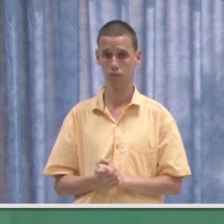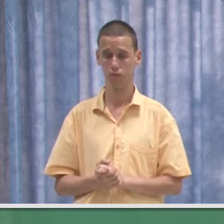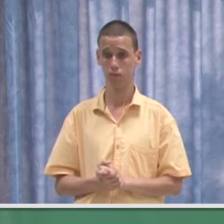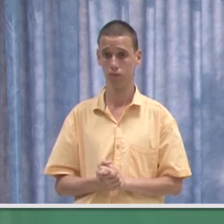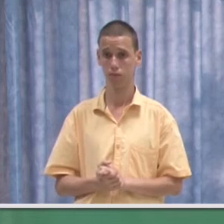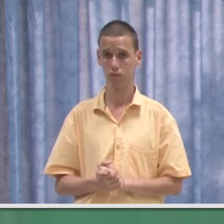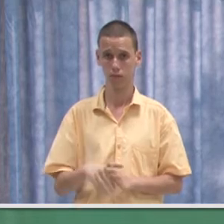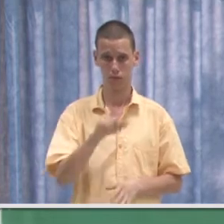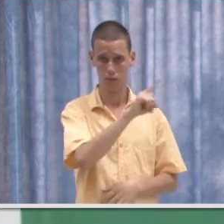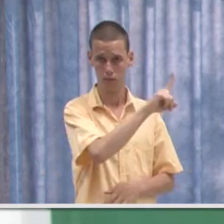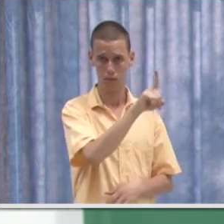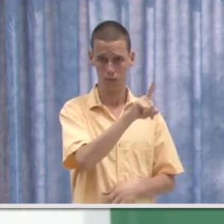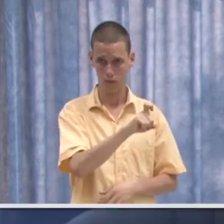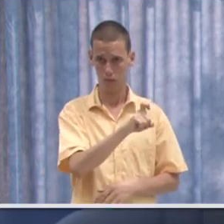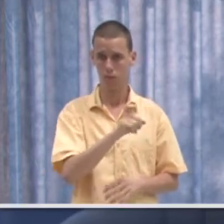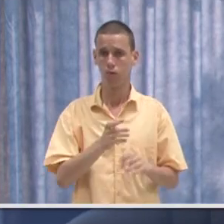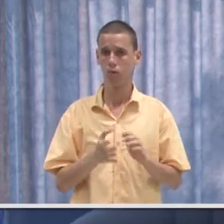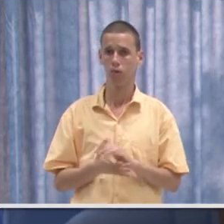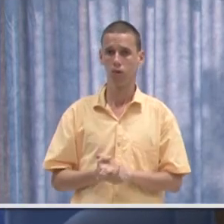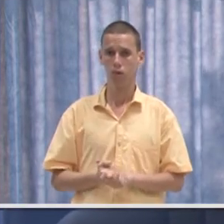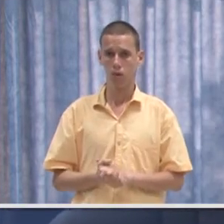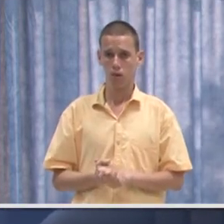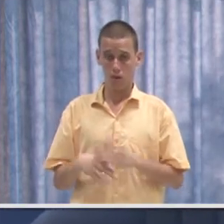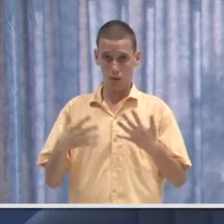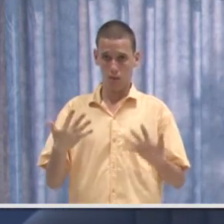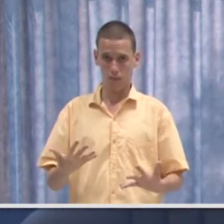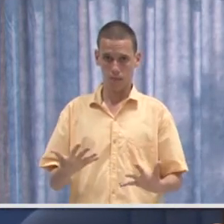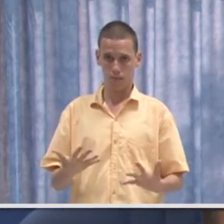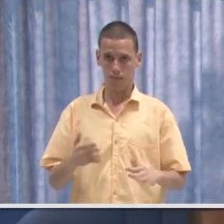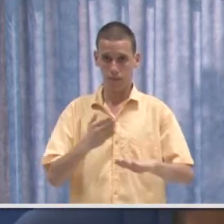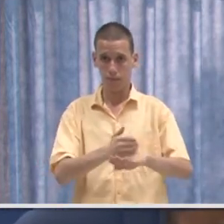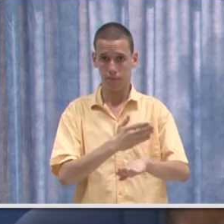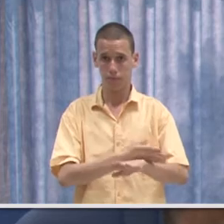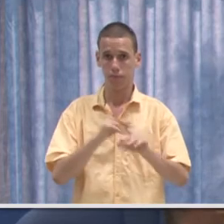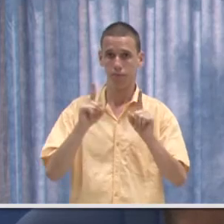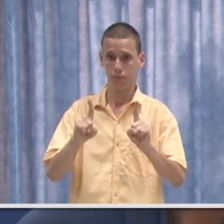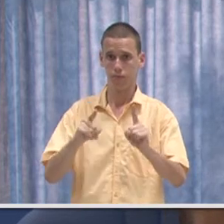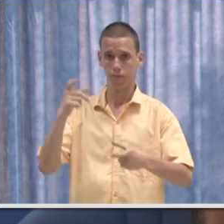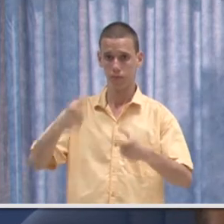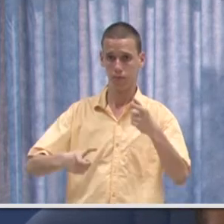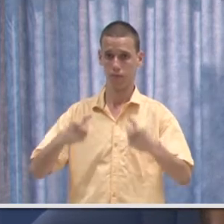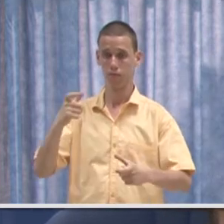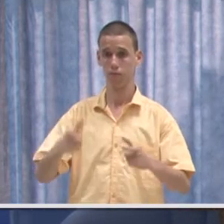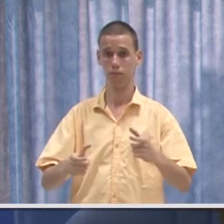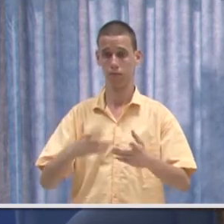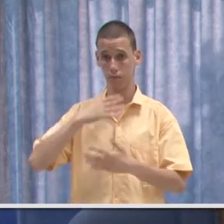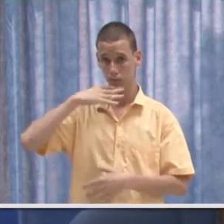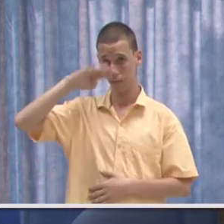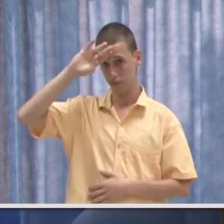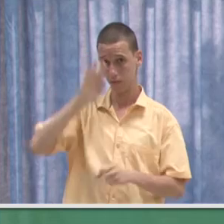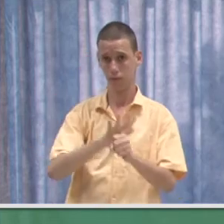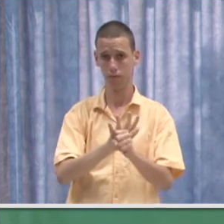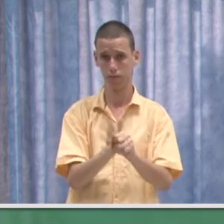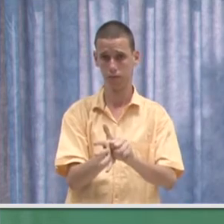Ah, Roland, c'est ça, c'est ça. On confirme que tous les 11 patients ont discharge, docteur. Peut-être que c'est basé sur les autres comportements dans le passé. Nous avons raconté qu'on est